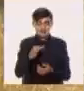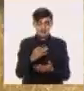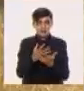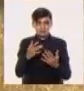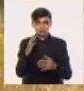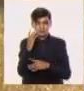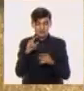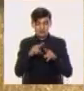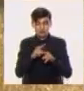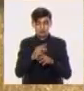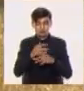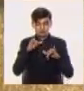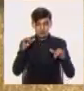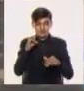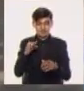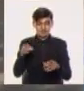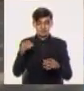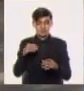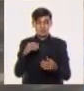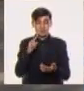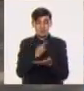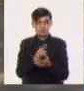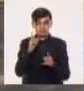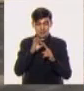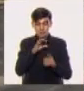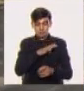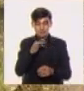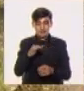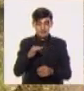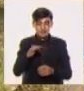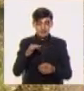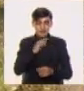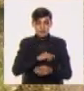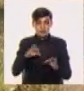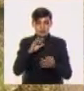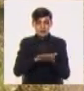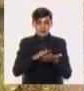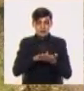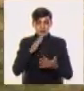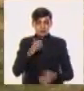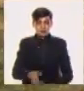күтіп баптауға, қорын молайтуға ерекше ден қойған. Бұл бағыттағы жұмыстарды үздіксіз